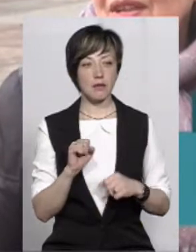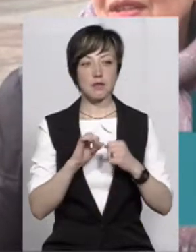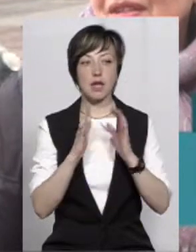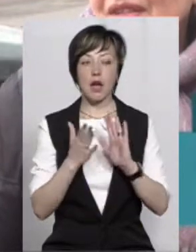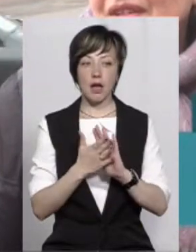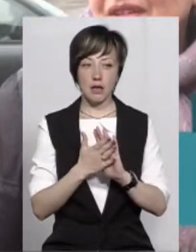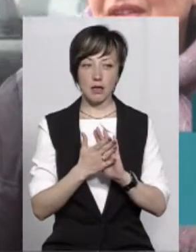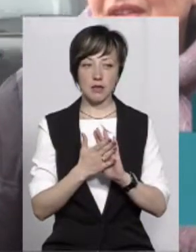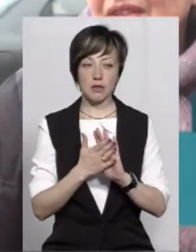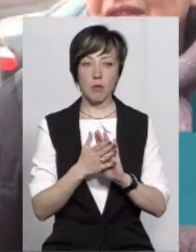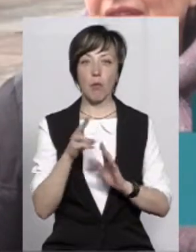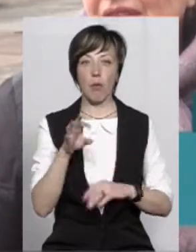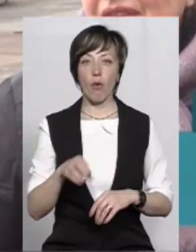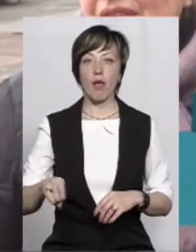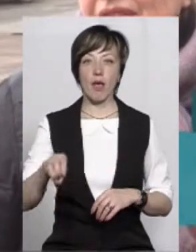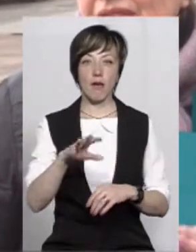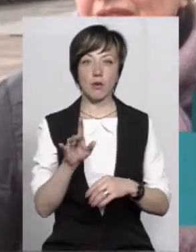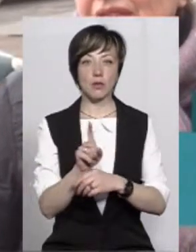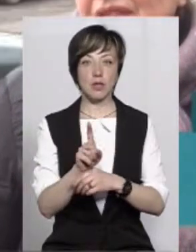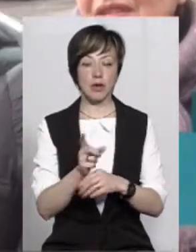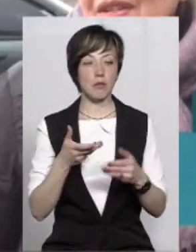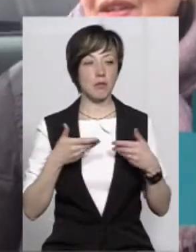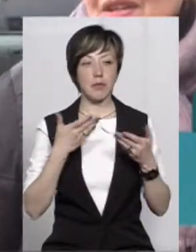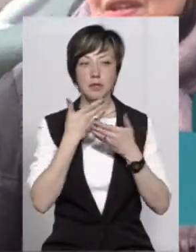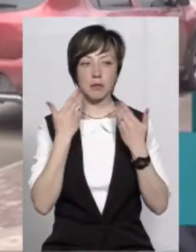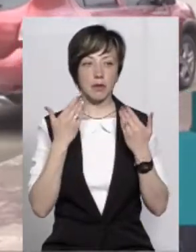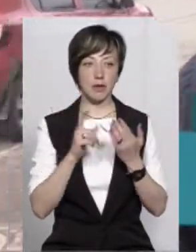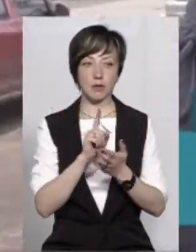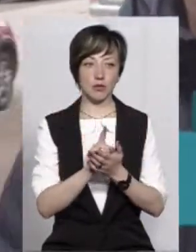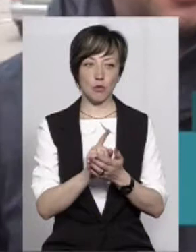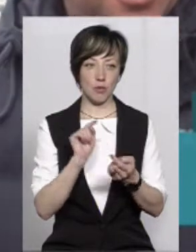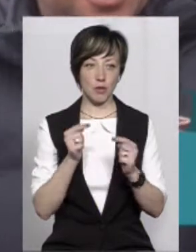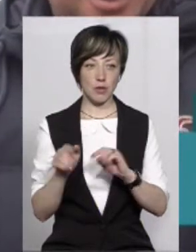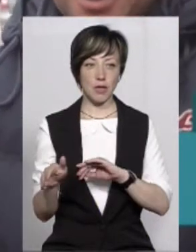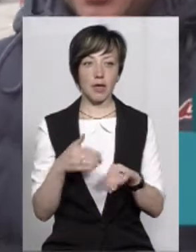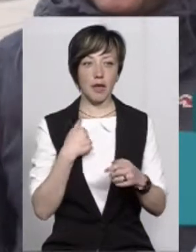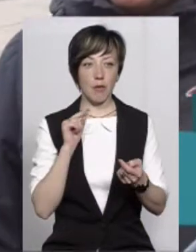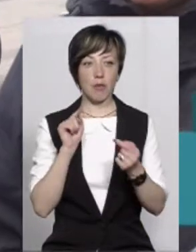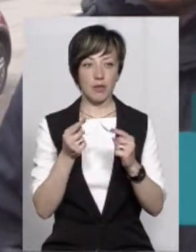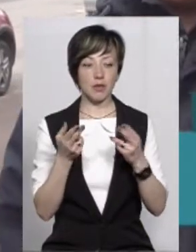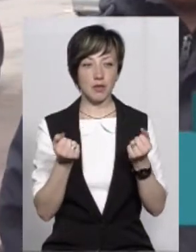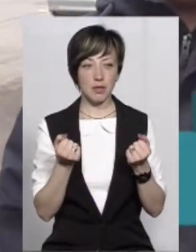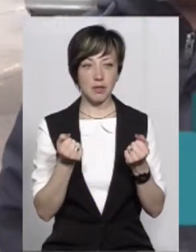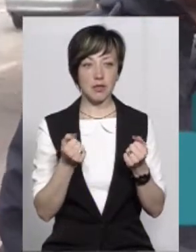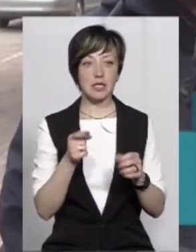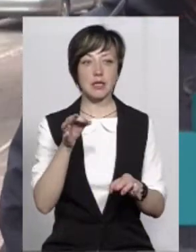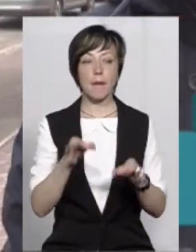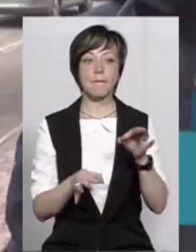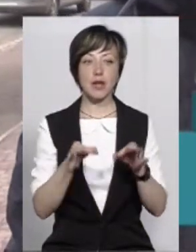взагалі-то, по європейським стандартам, ми не маємо нічого проти. Проти. За